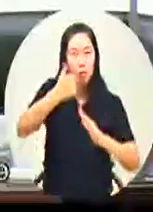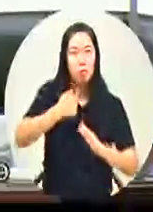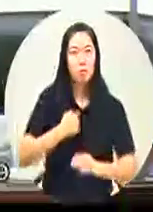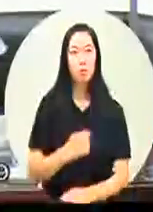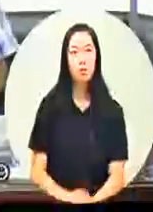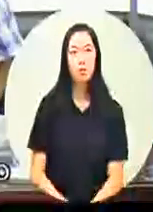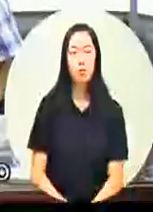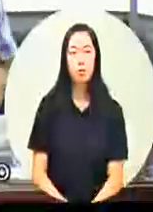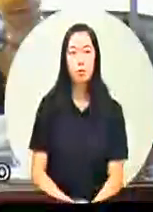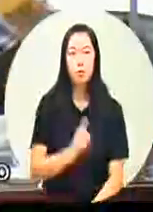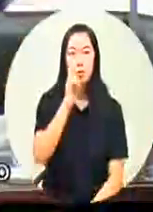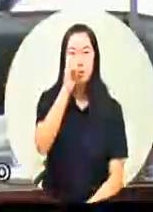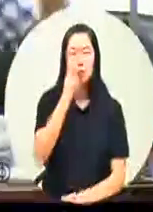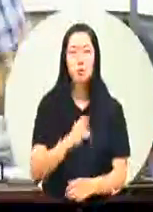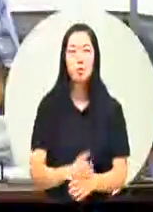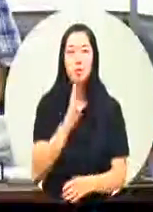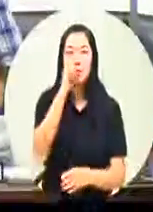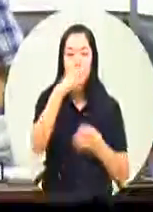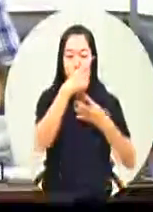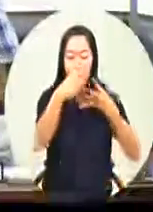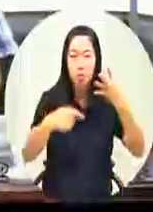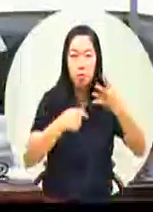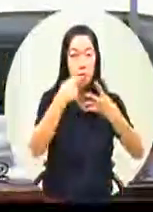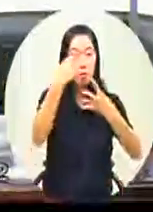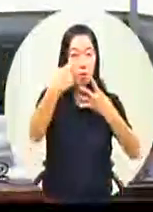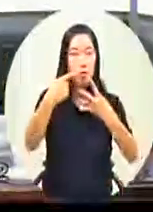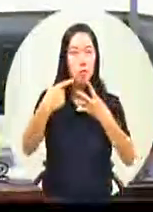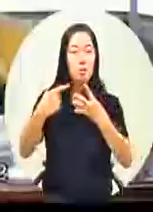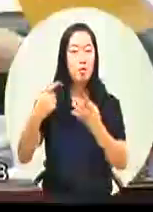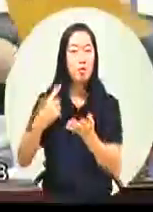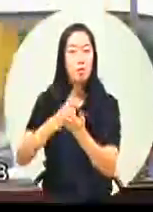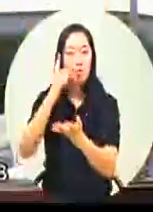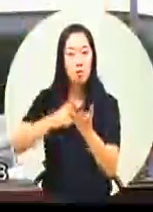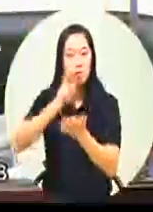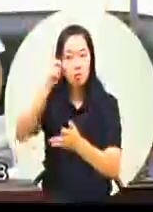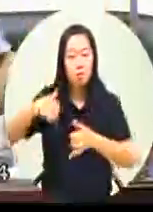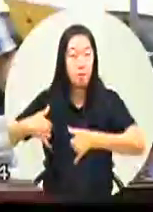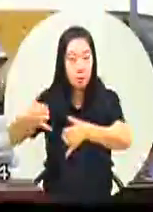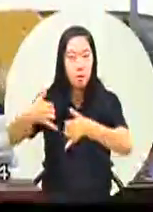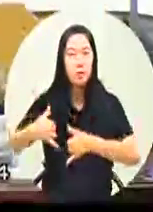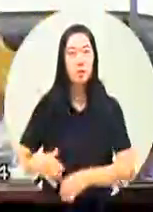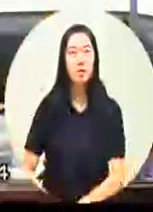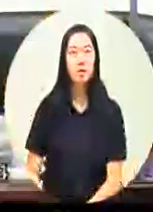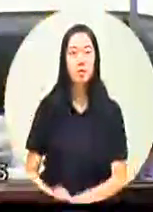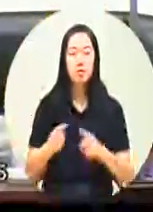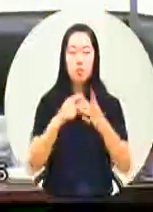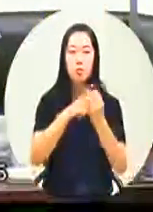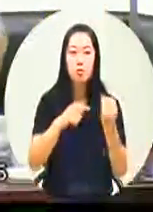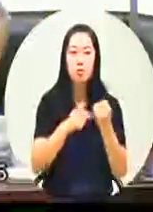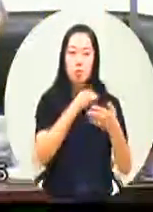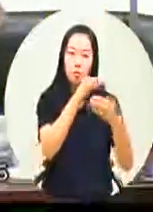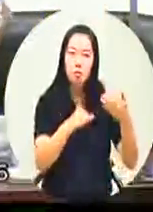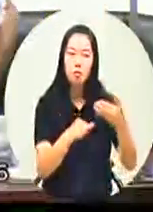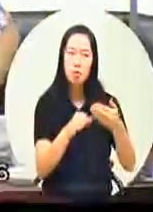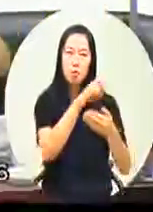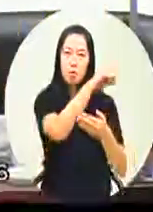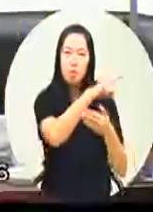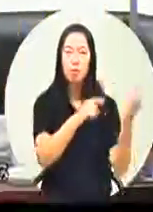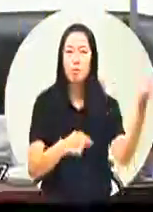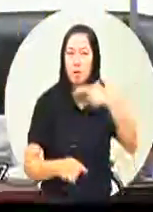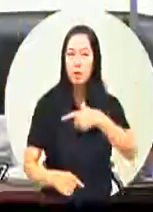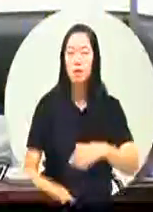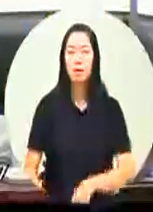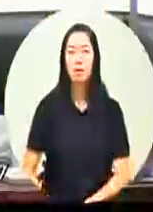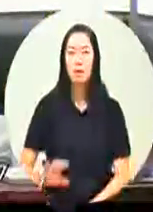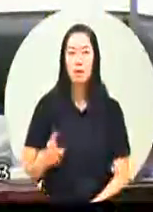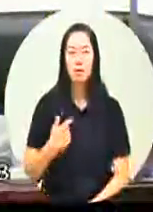条。四当一条，我们台北没有办法，我们没有像台北那么多人口，什么条件客观条件不足啊，但是嘛，